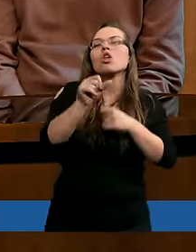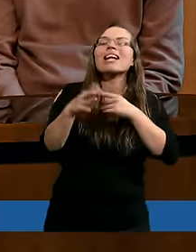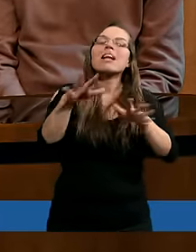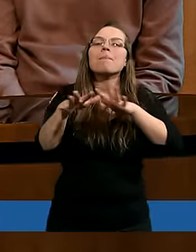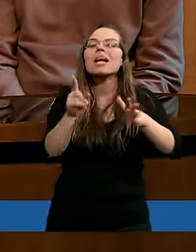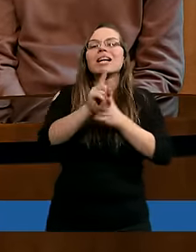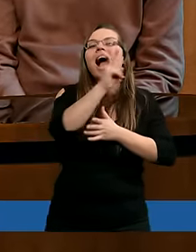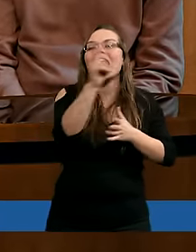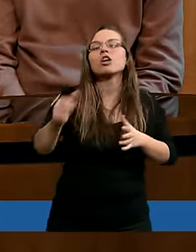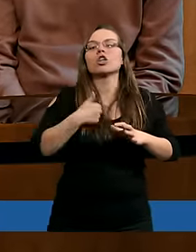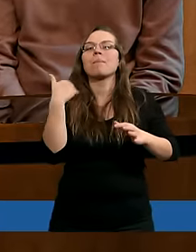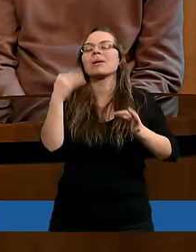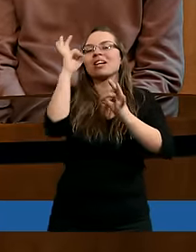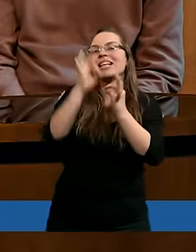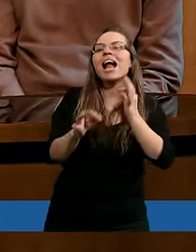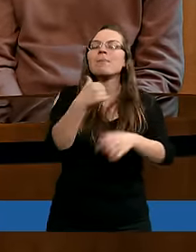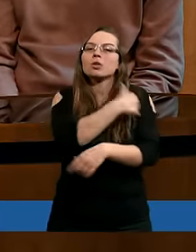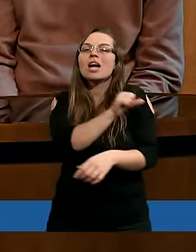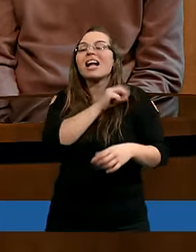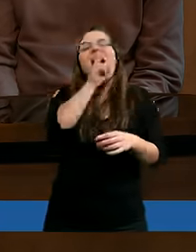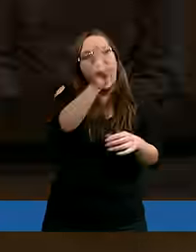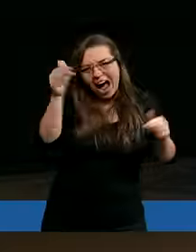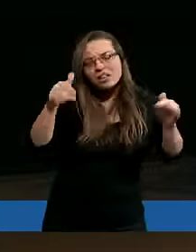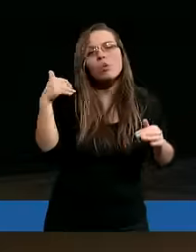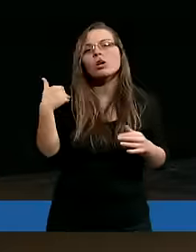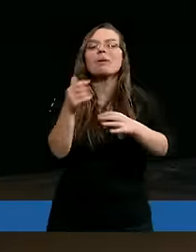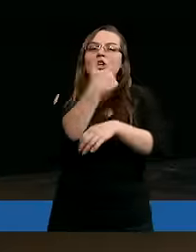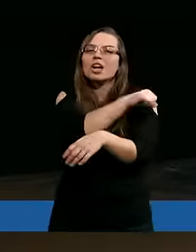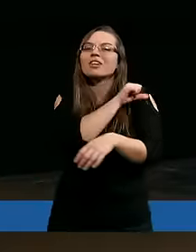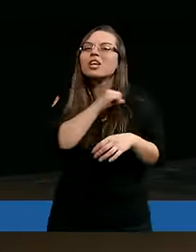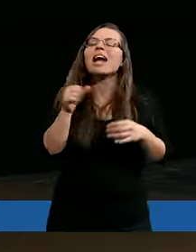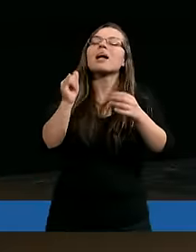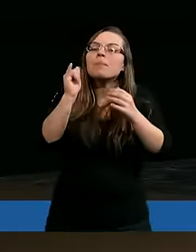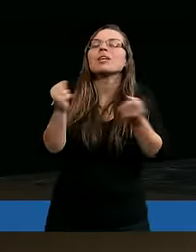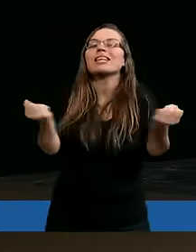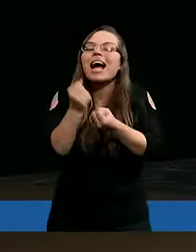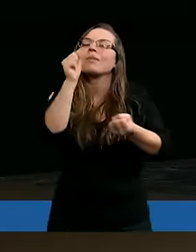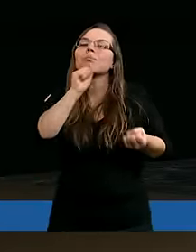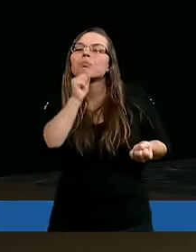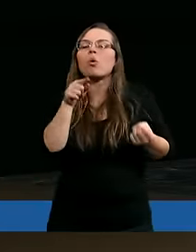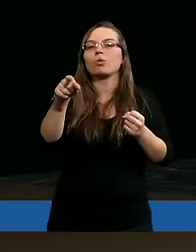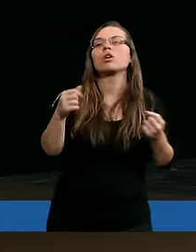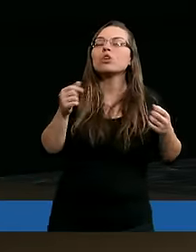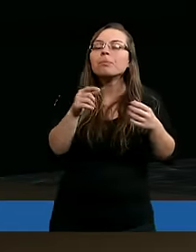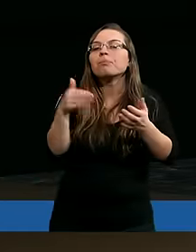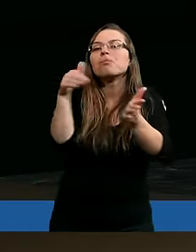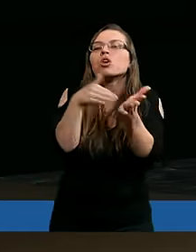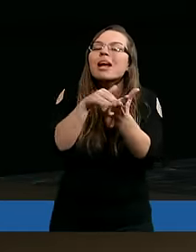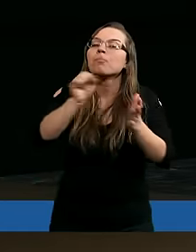być tym idealnym chrześcijaninem w XXI wieku i dla osób ekstrawertycznych, które potrzebują, że tak